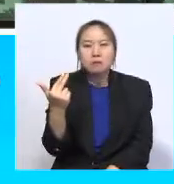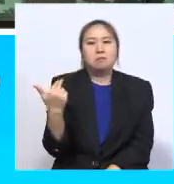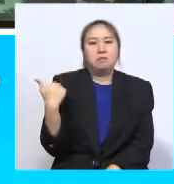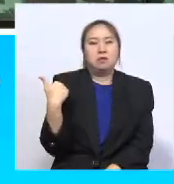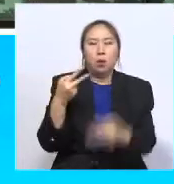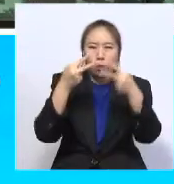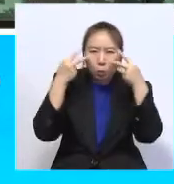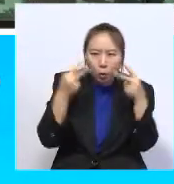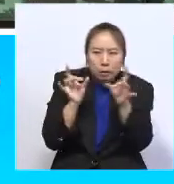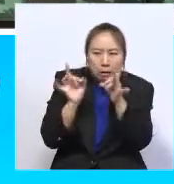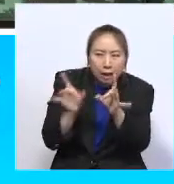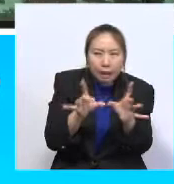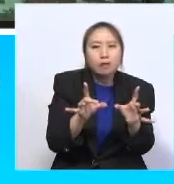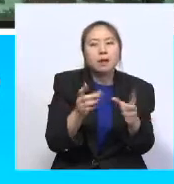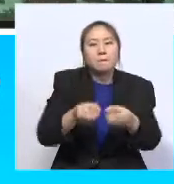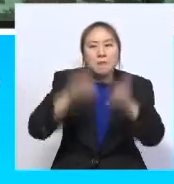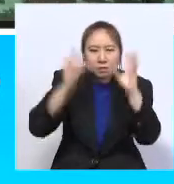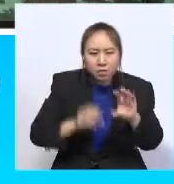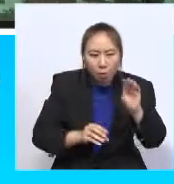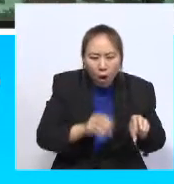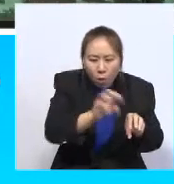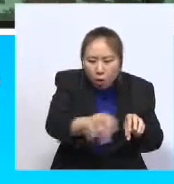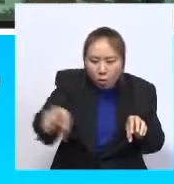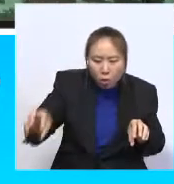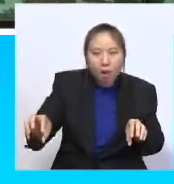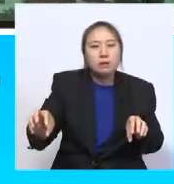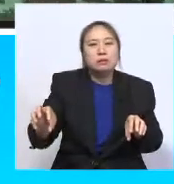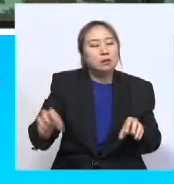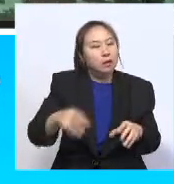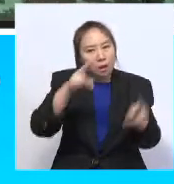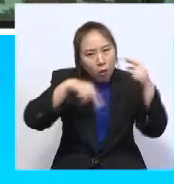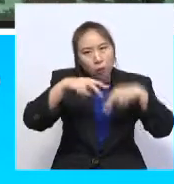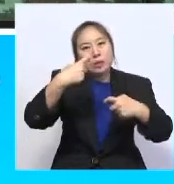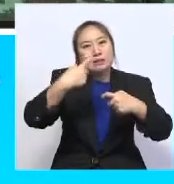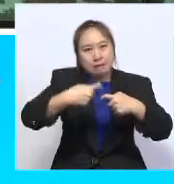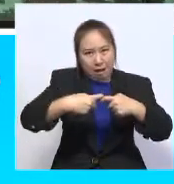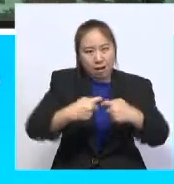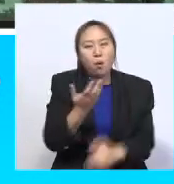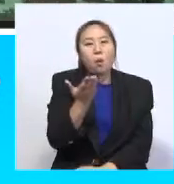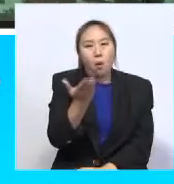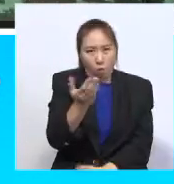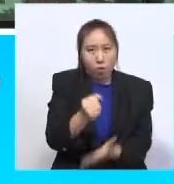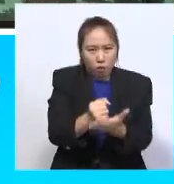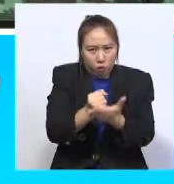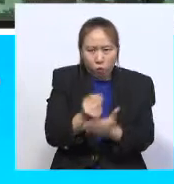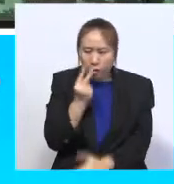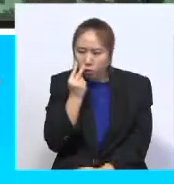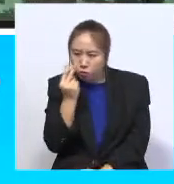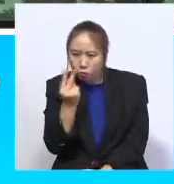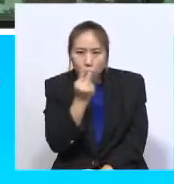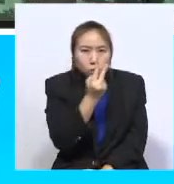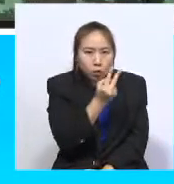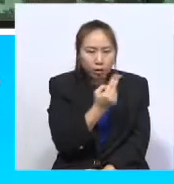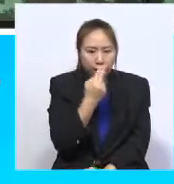สร้างสถานการณ์ก่อกวนด้วยการวางระเบิดขนาดเล็กซึ่งอาจจะยุ่งยากในการตรวจสอบก็ขอให้ทุกคนได้ช่วยกันเป็นหูเป็นตาหากมีการตรวจพบ